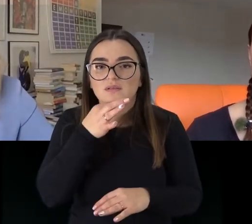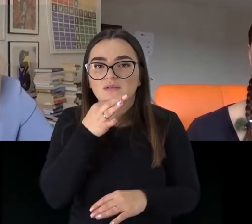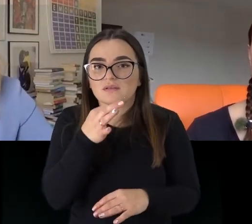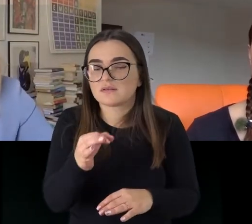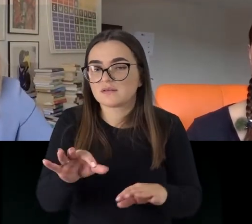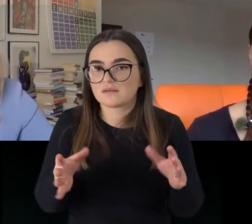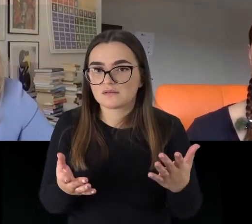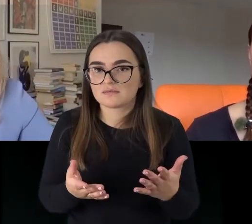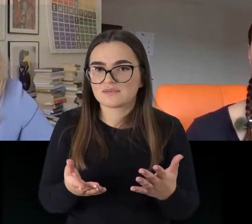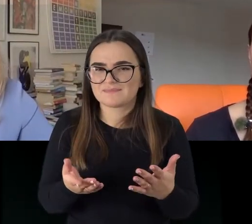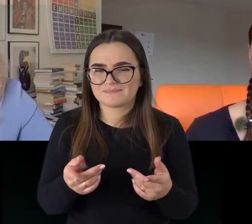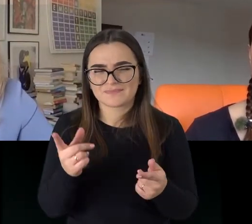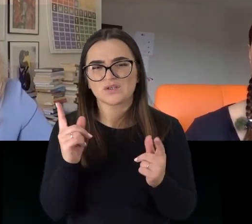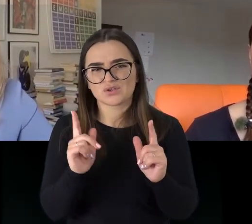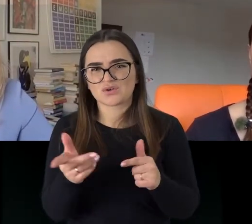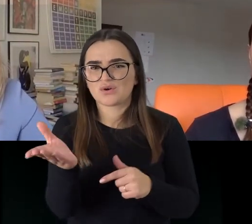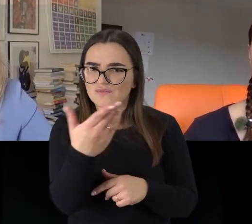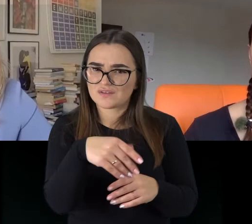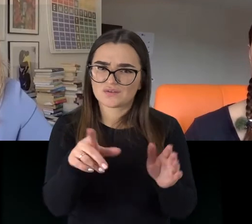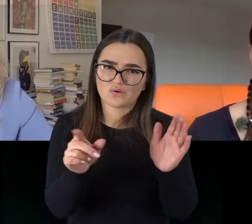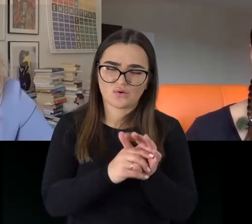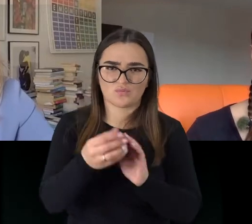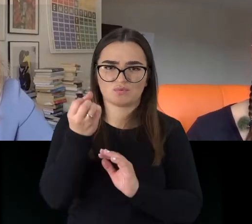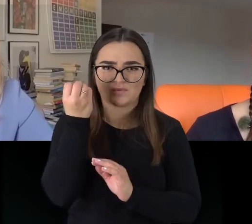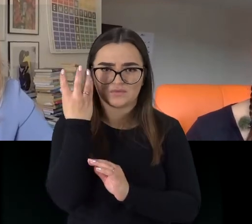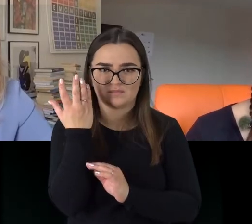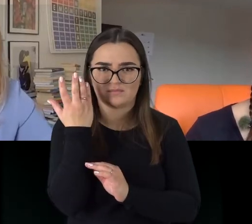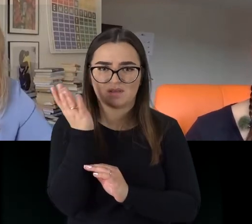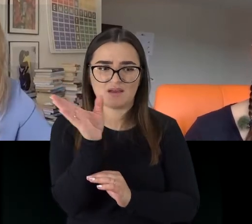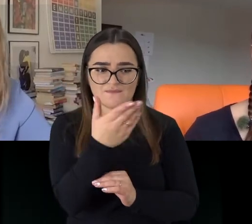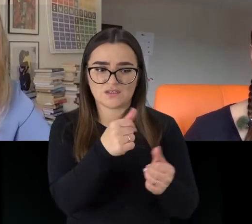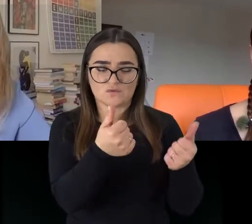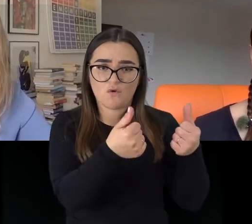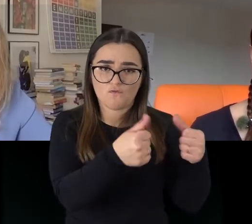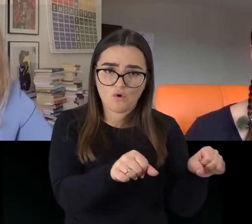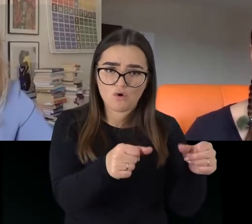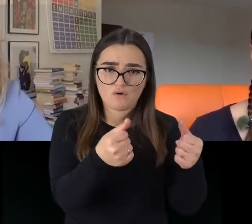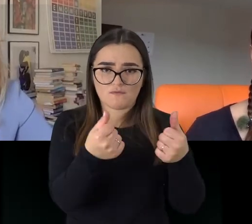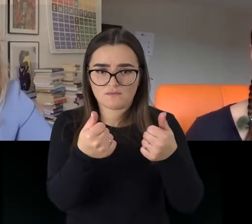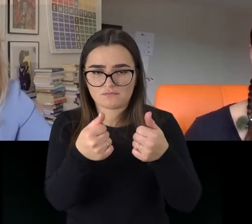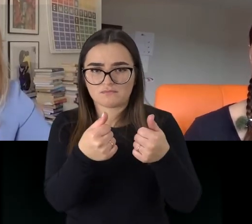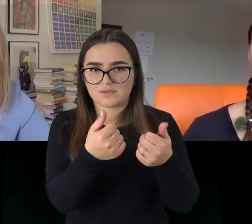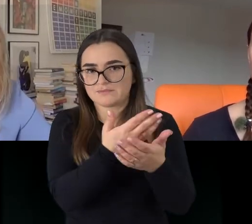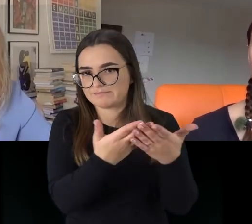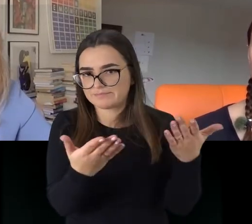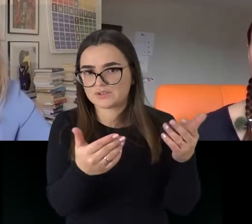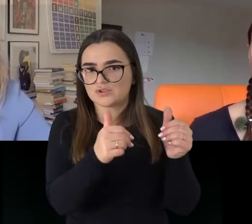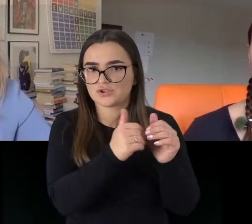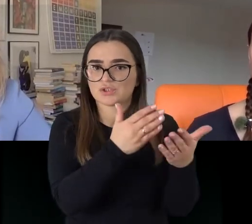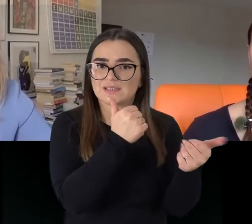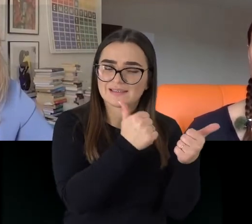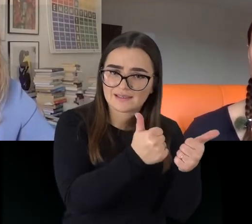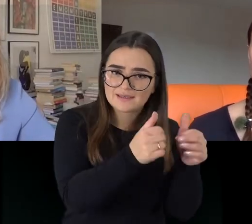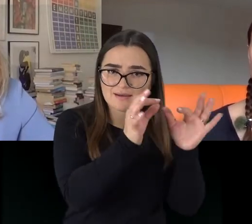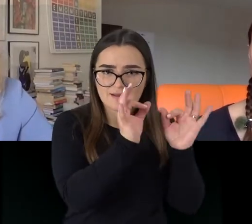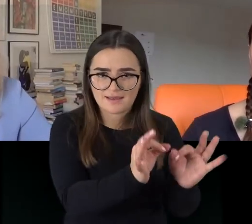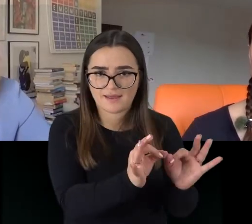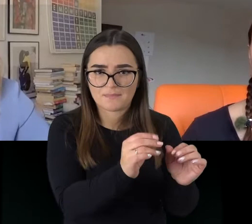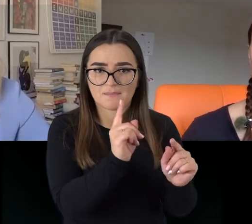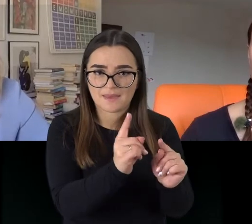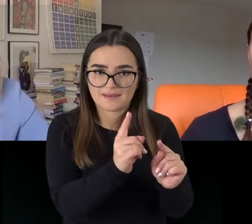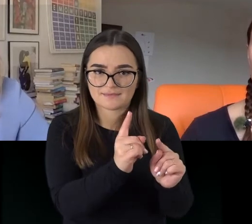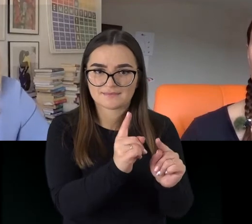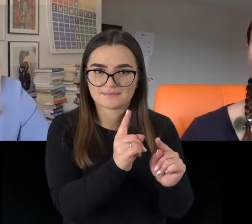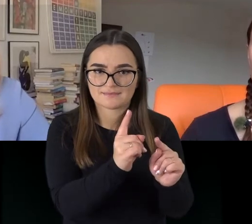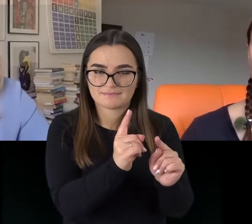turbūt mes turim suprasti, kad modeliai irgi yra tiek gerai, arba tiek geri, arba tiek teisingi, kol jie